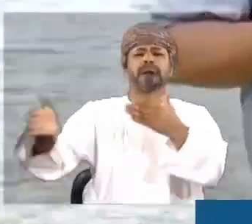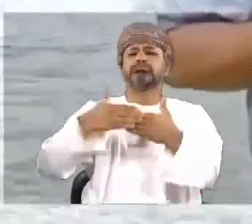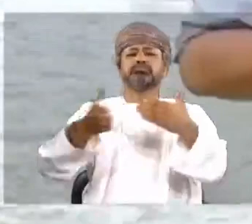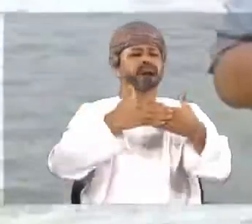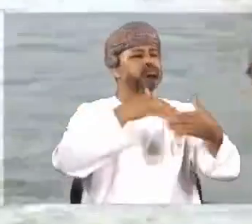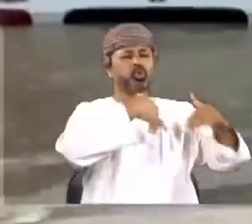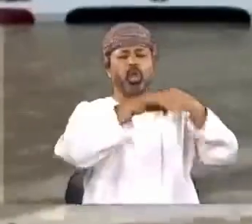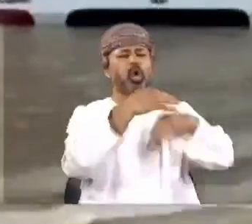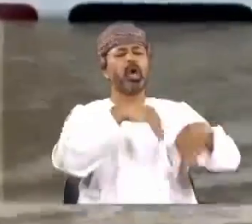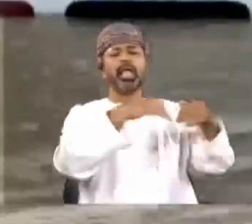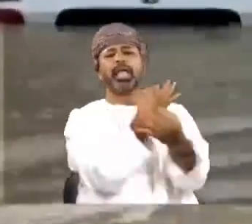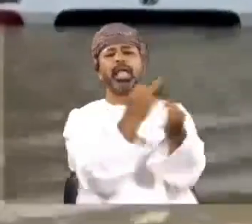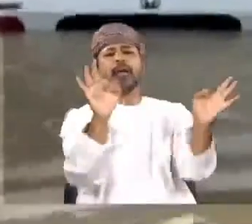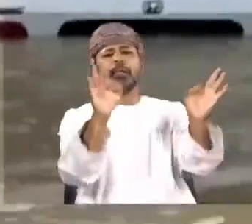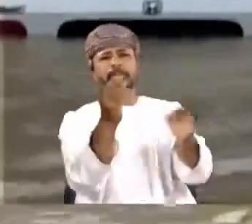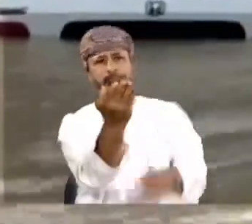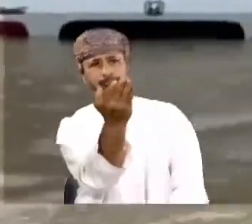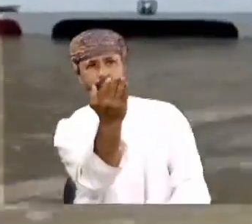الطرق.